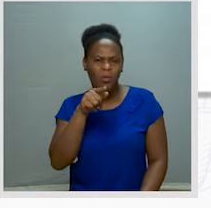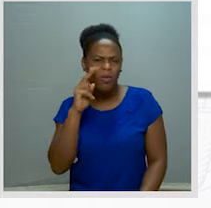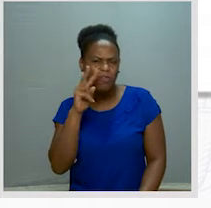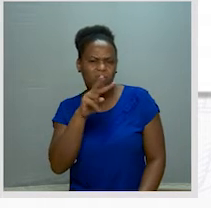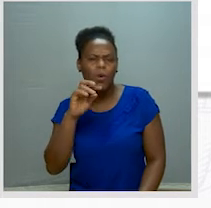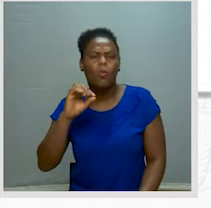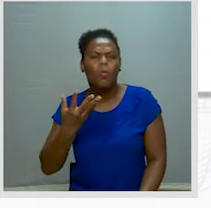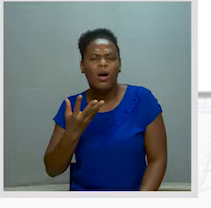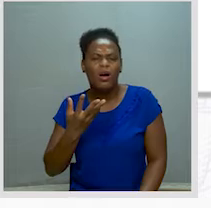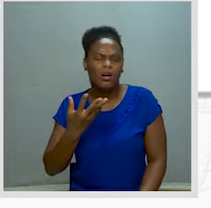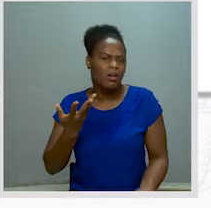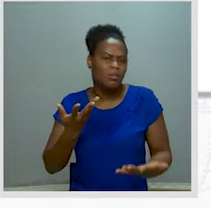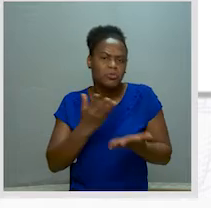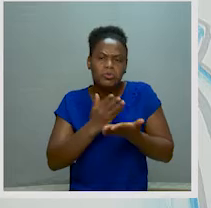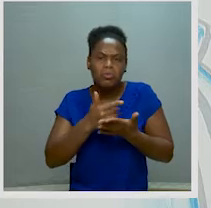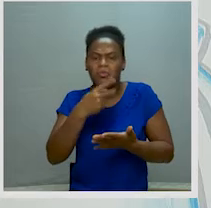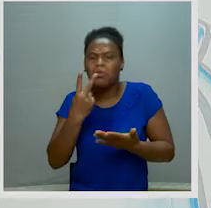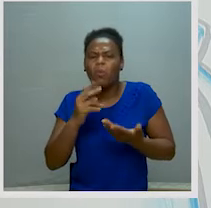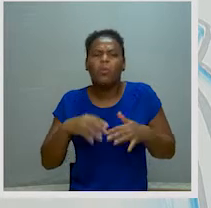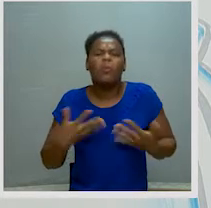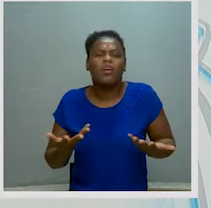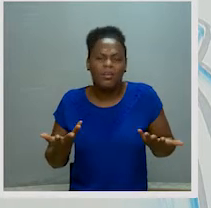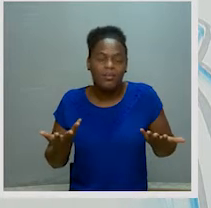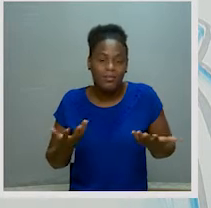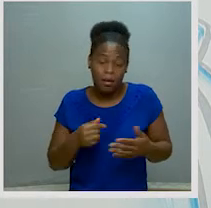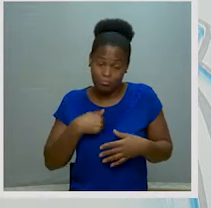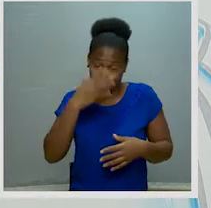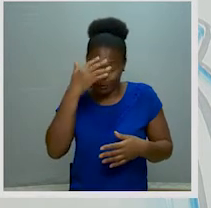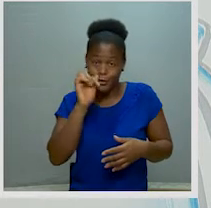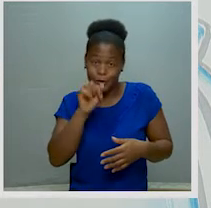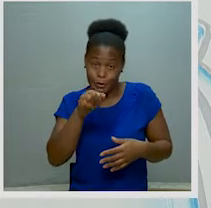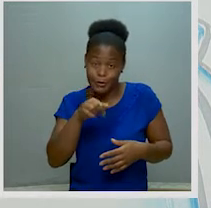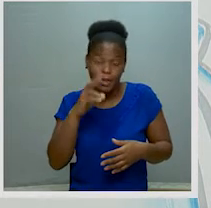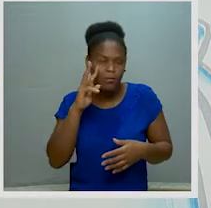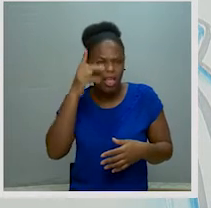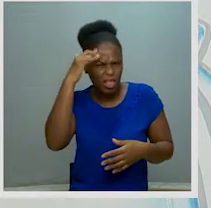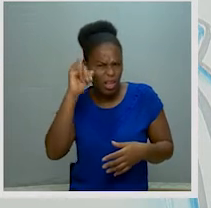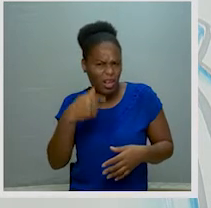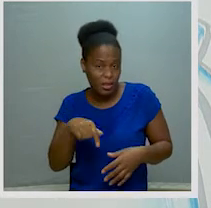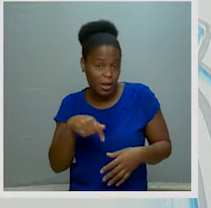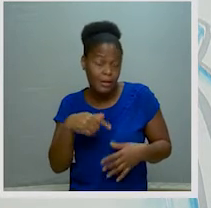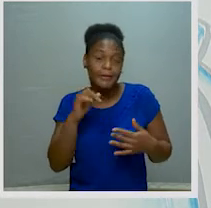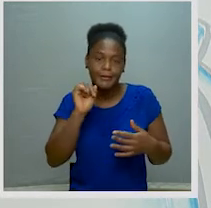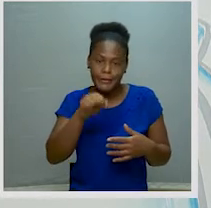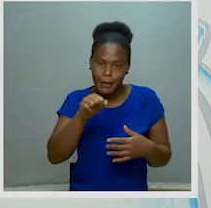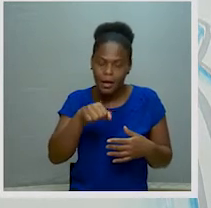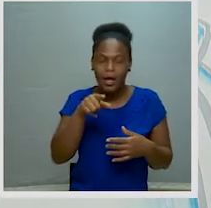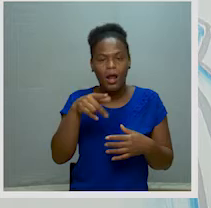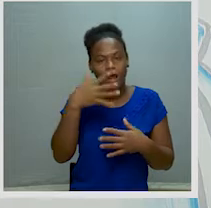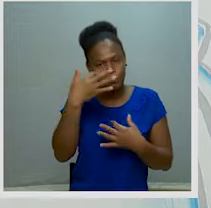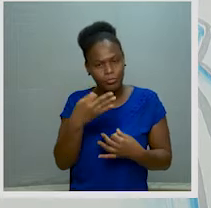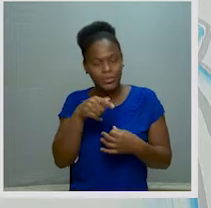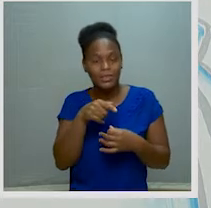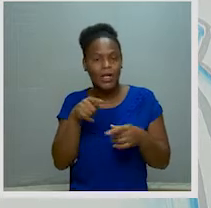quoi l'école à la télévision? Je pense que oui, hein, vous avez cette petite idée. C'est justement